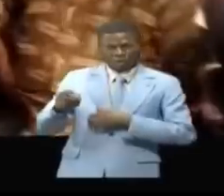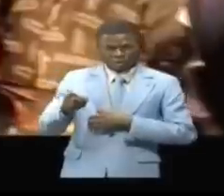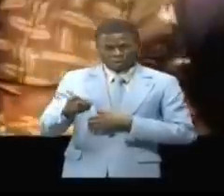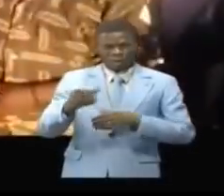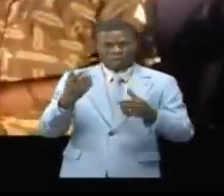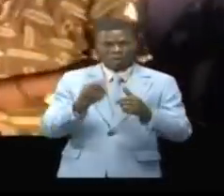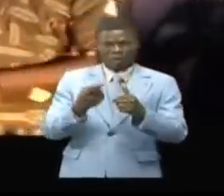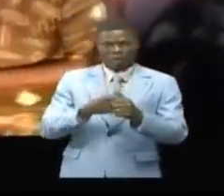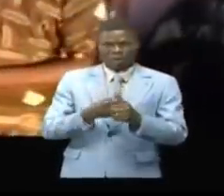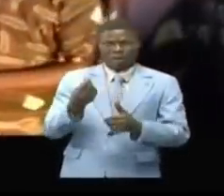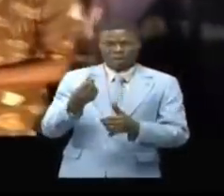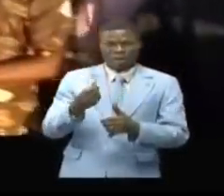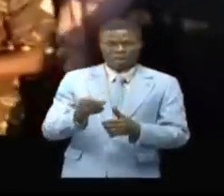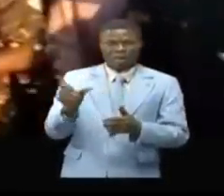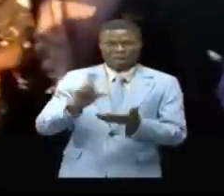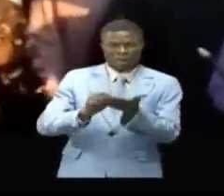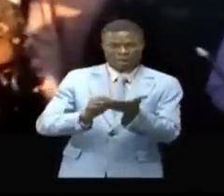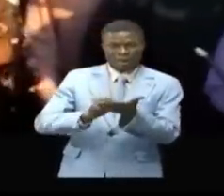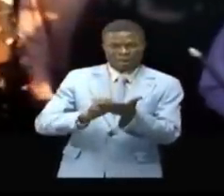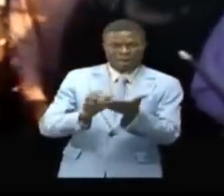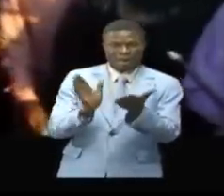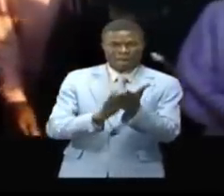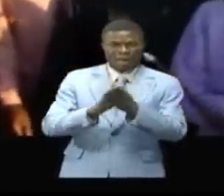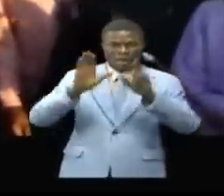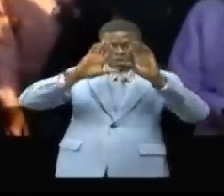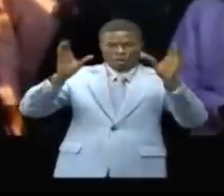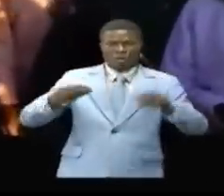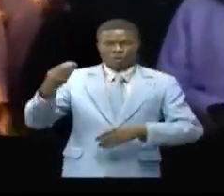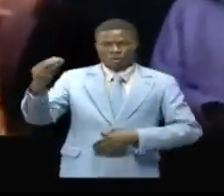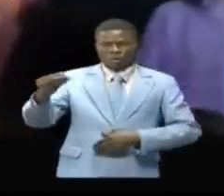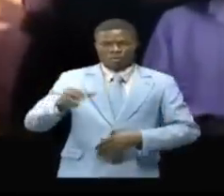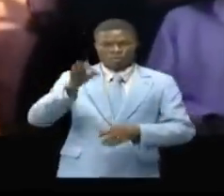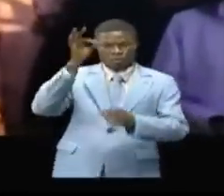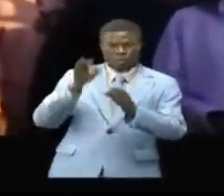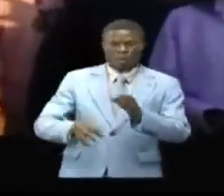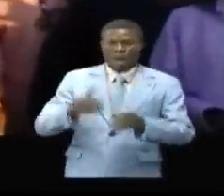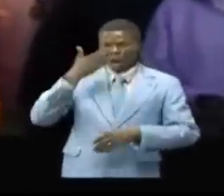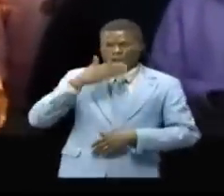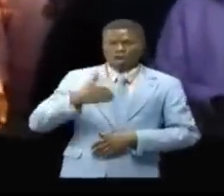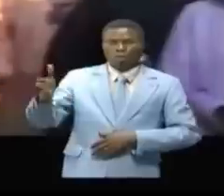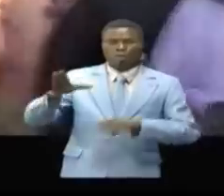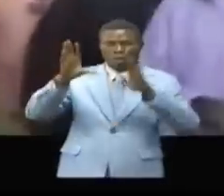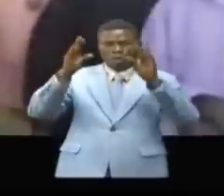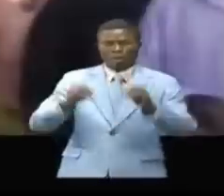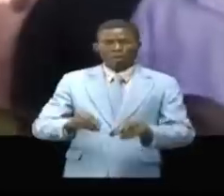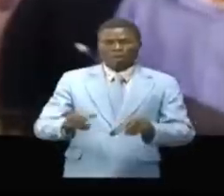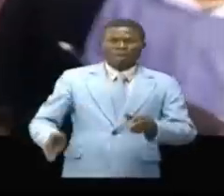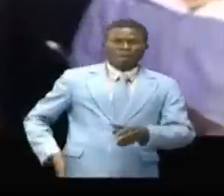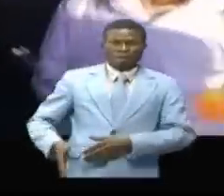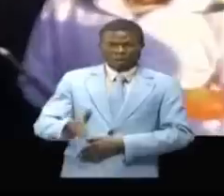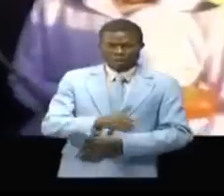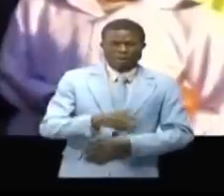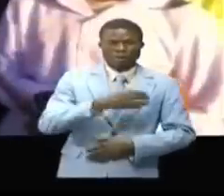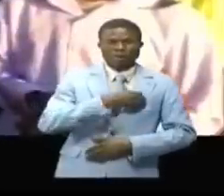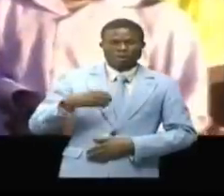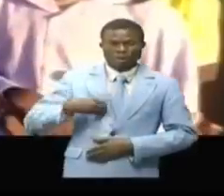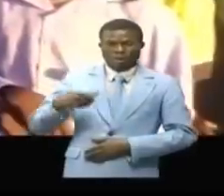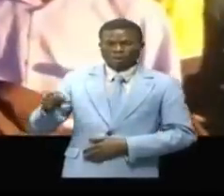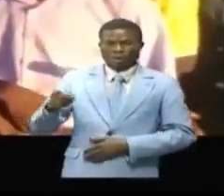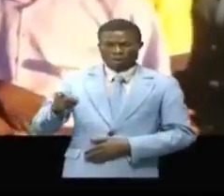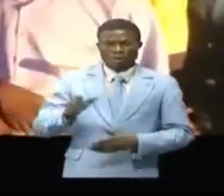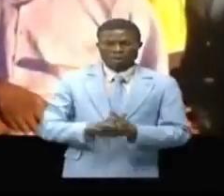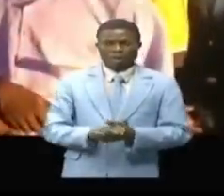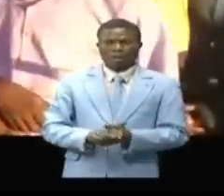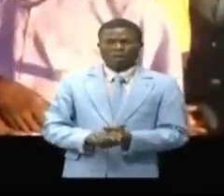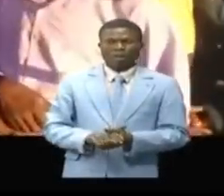des crédits dans des écoles, des lampadaires, dans les centres de santé du secteur et des pagnes aux mamans. Franck Gatola